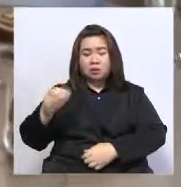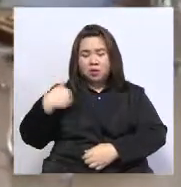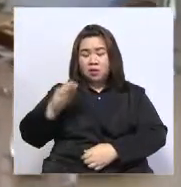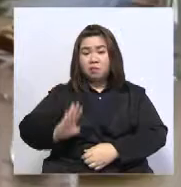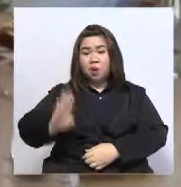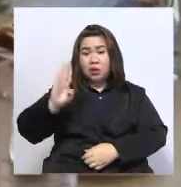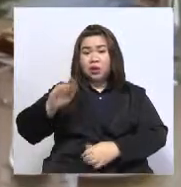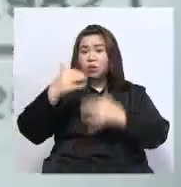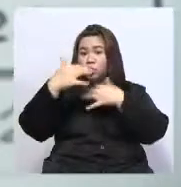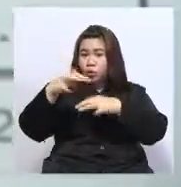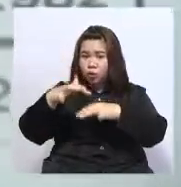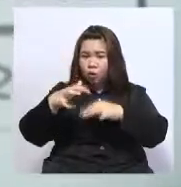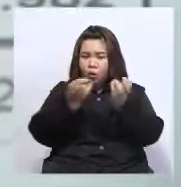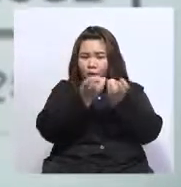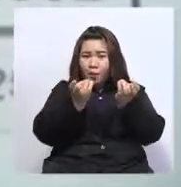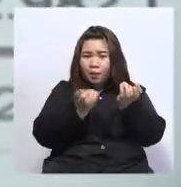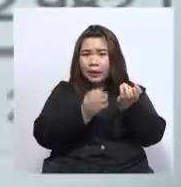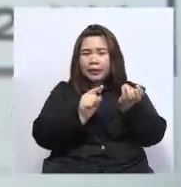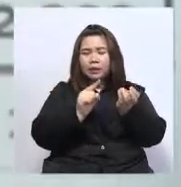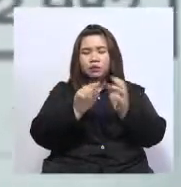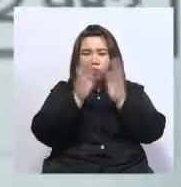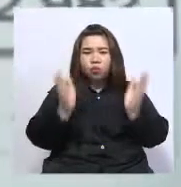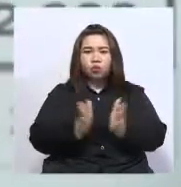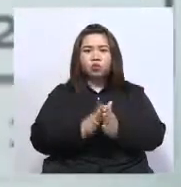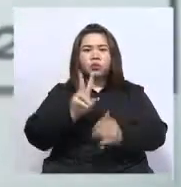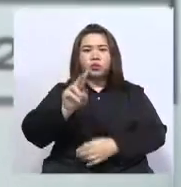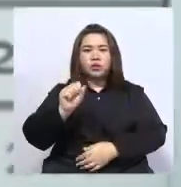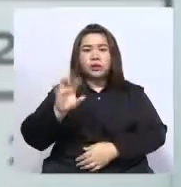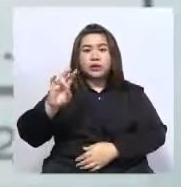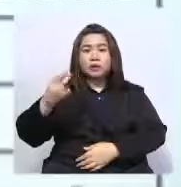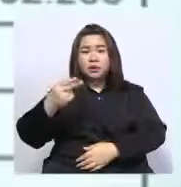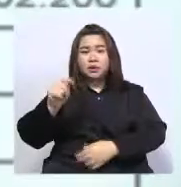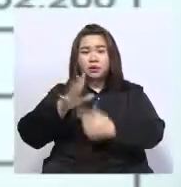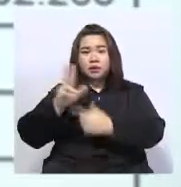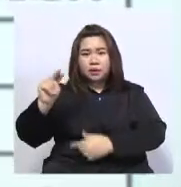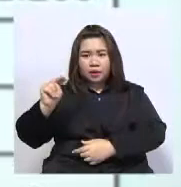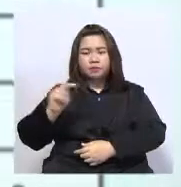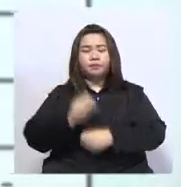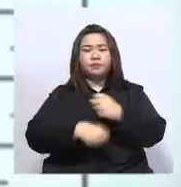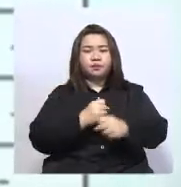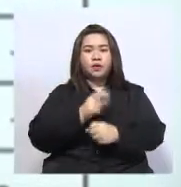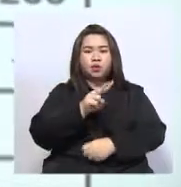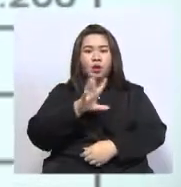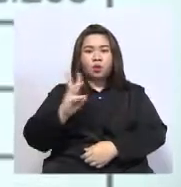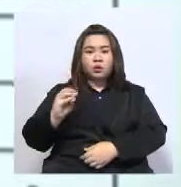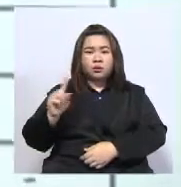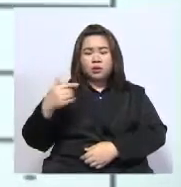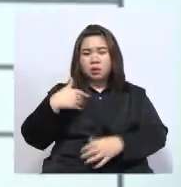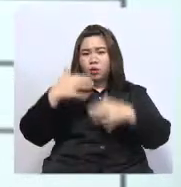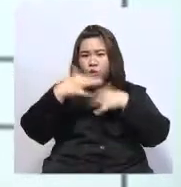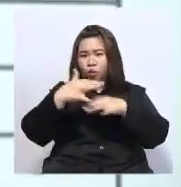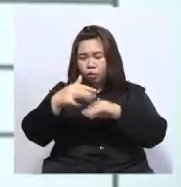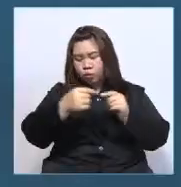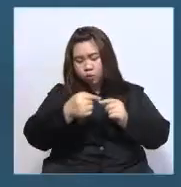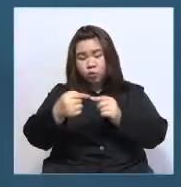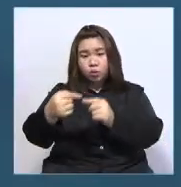าล์มดิบแล้วก็น้ำมันเมล็ดในปาล์มเนี่ยรวมกว่า 270,000 ตันแล้วก็ปี2561เนี่ยยังคงส่งออกอย่